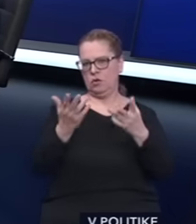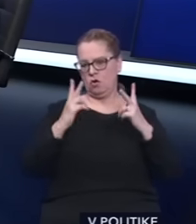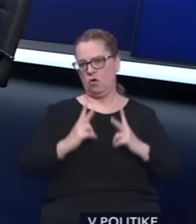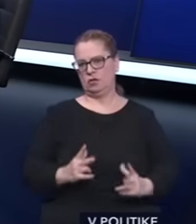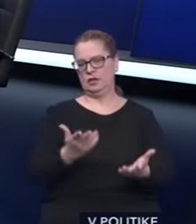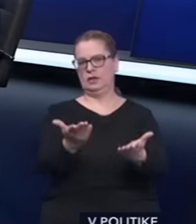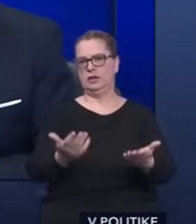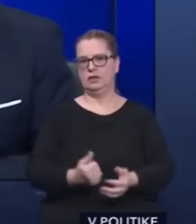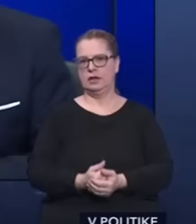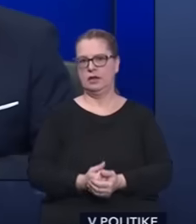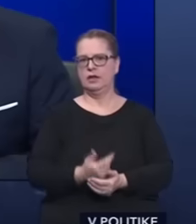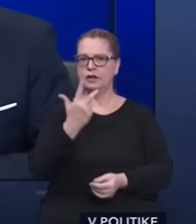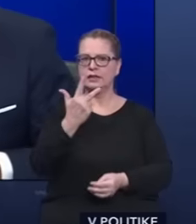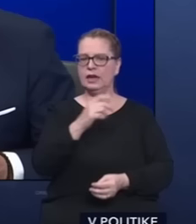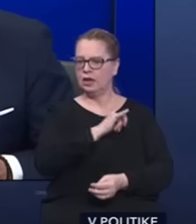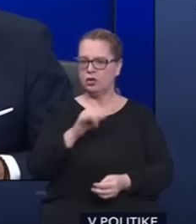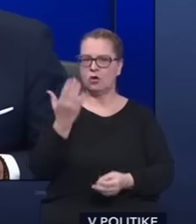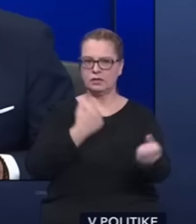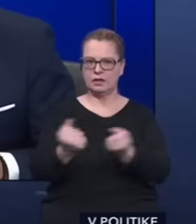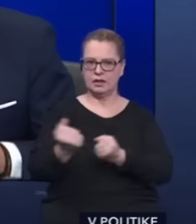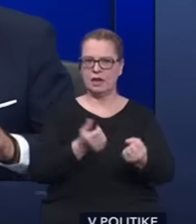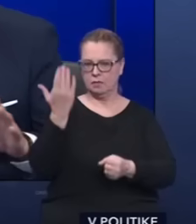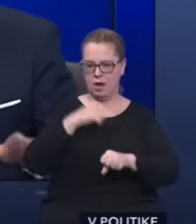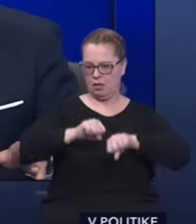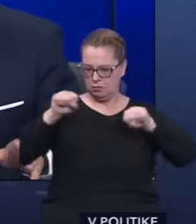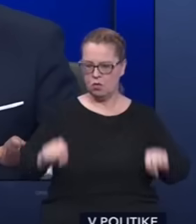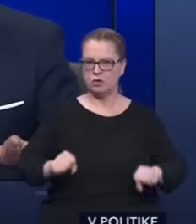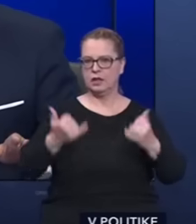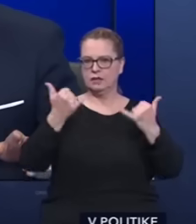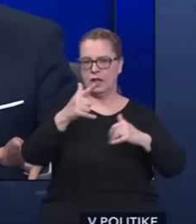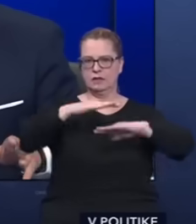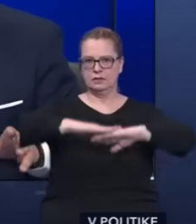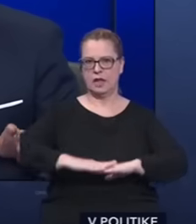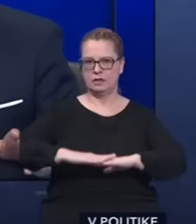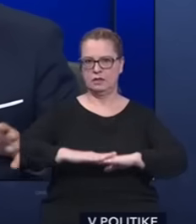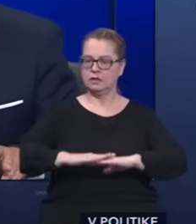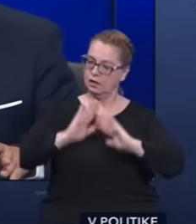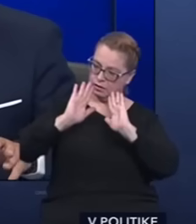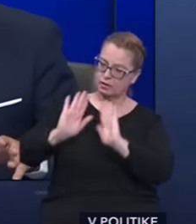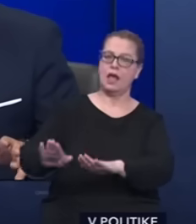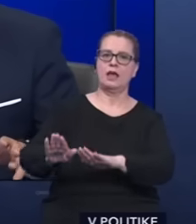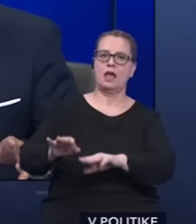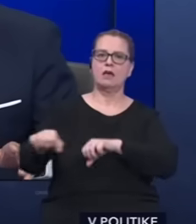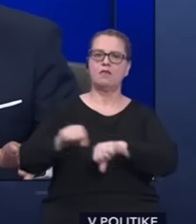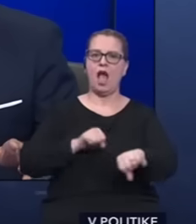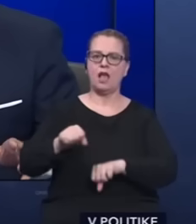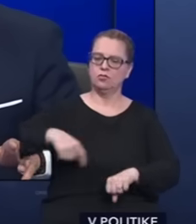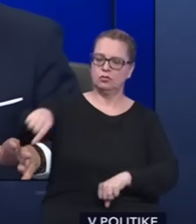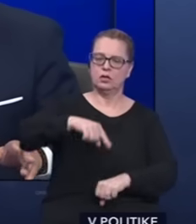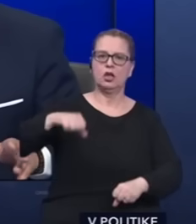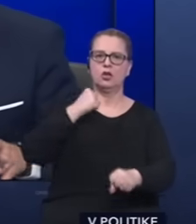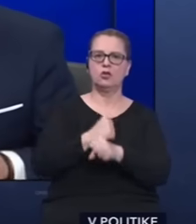3 roky ste tu riadili. Mali ste moc. Tak si teraz sadnite a nechajte vládnuť tých, ktorí robia